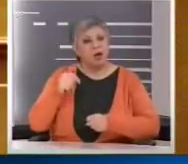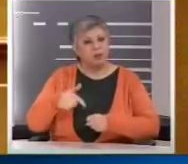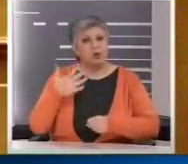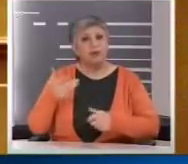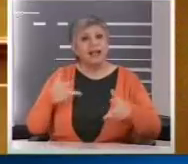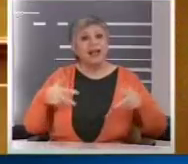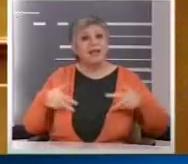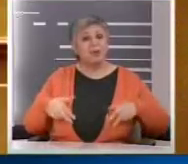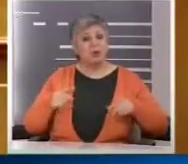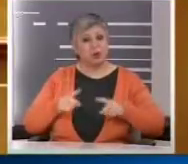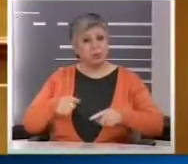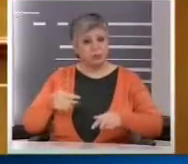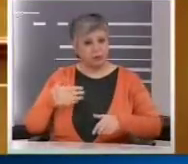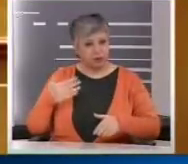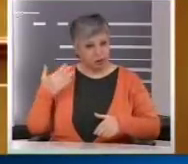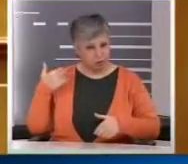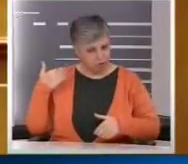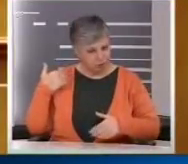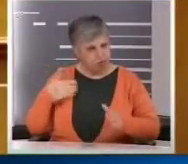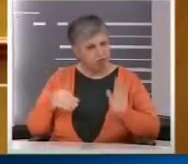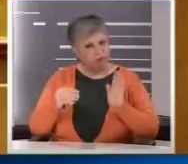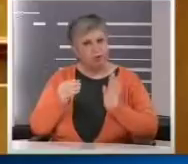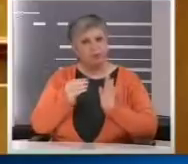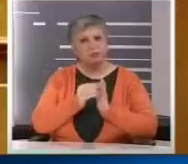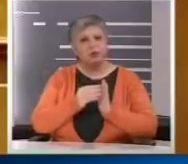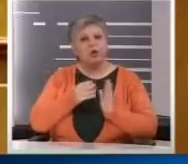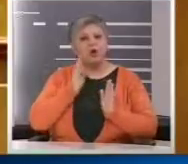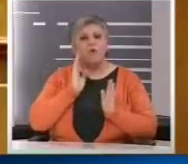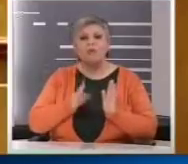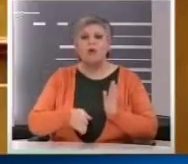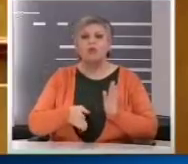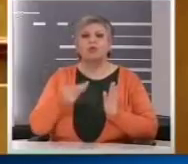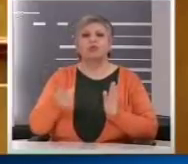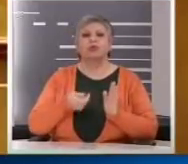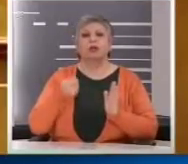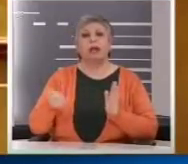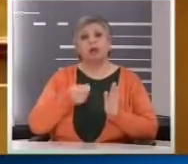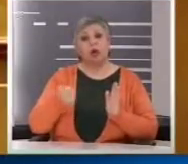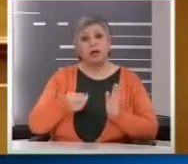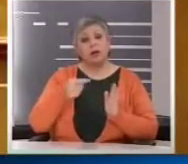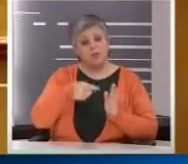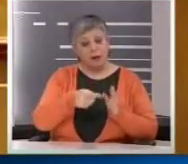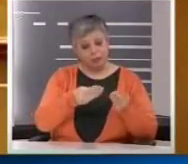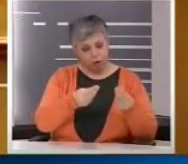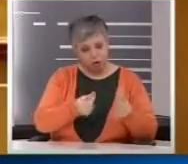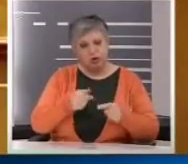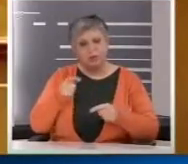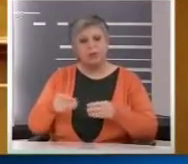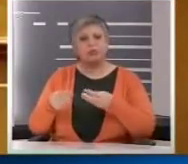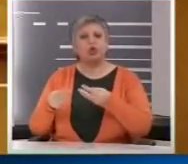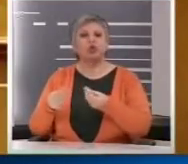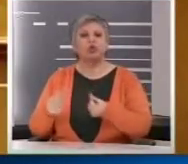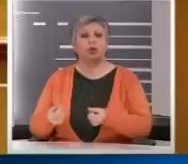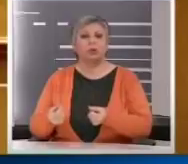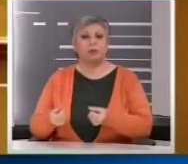που πέρασε μέσα στην απόφαση της τιμολόγησης, μπορούσε να τιμολογηθεί είτε έτσι είτε έτσι. Με το έτσι